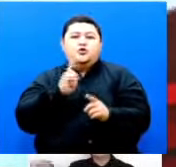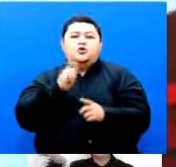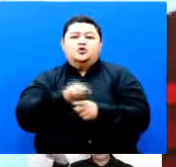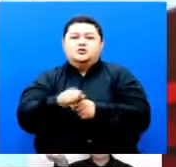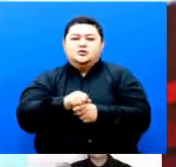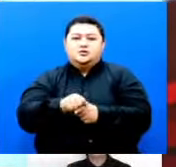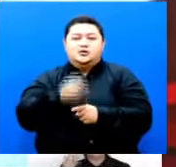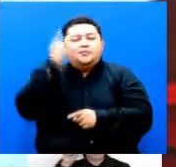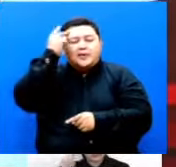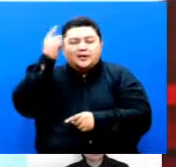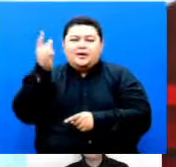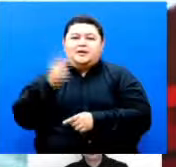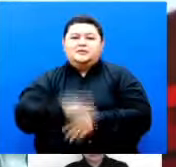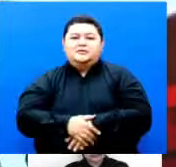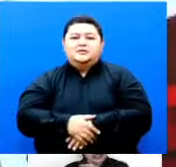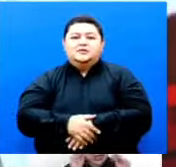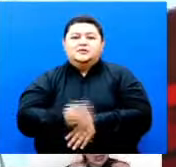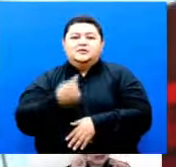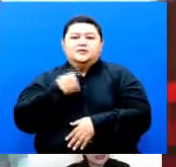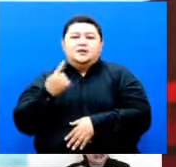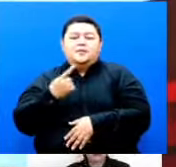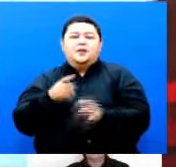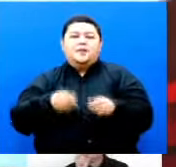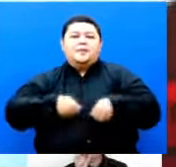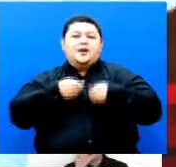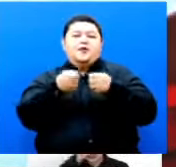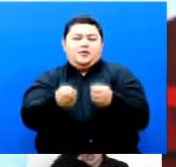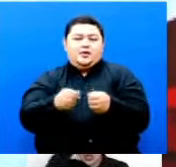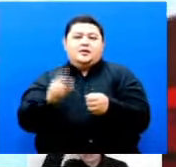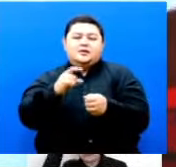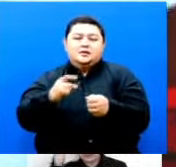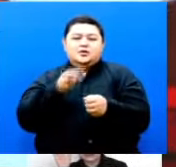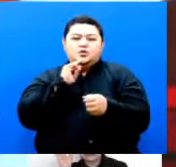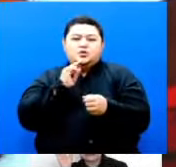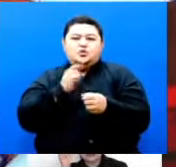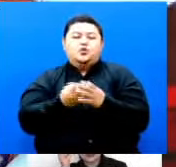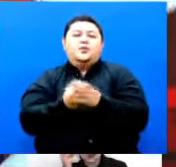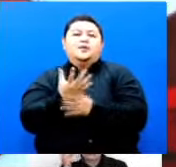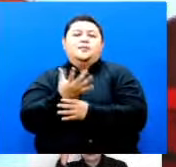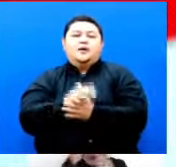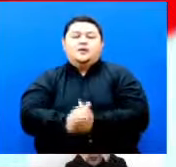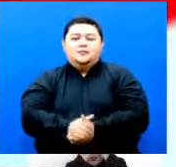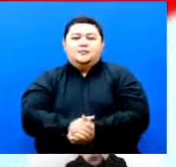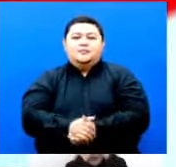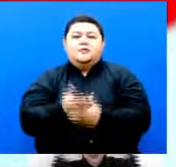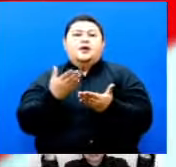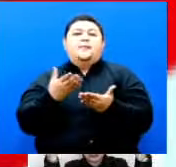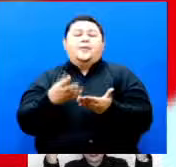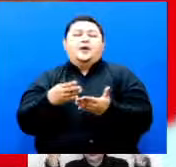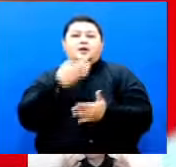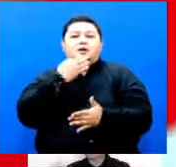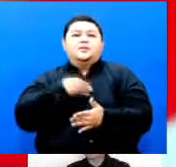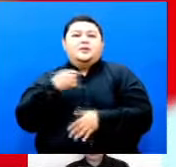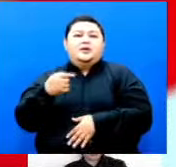dilatihuntukberkreasi,jadikamilebihmemilihuntuk menawarkancarabagimerekauntukberkembangdengan apayangsudah